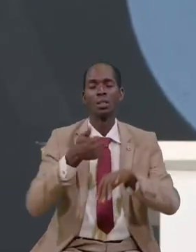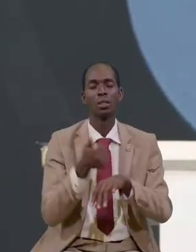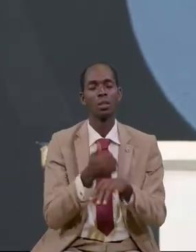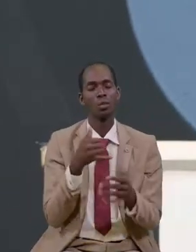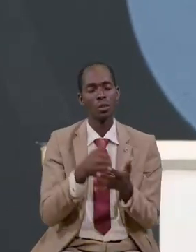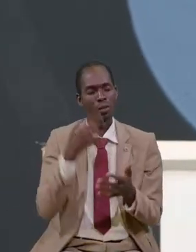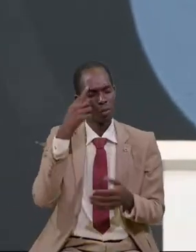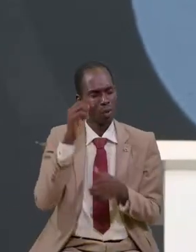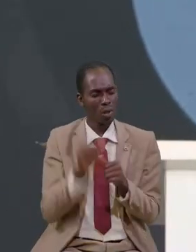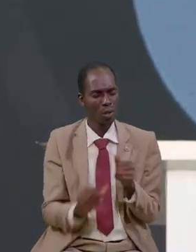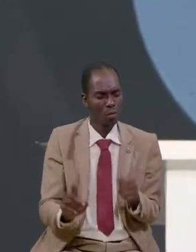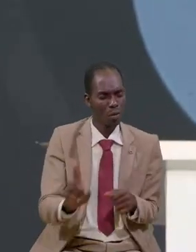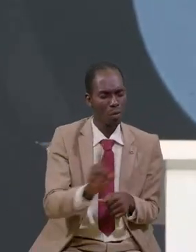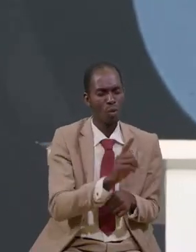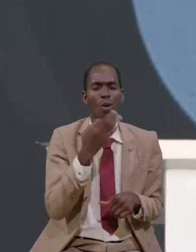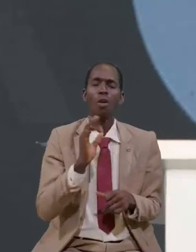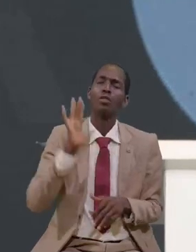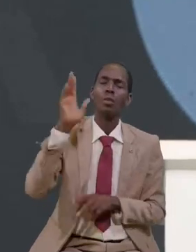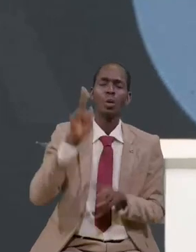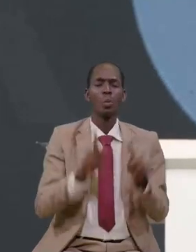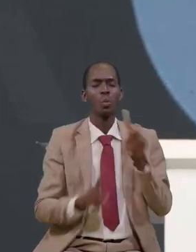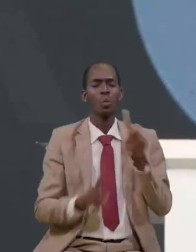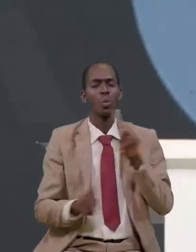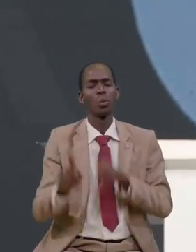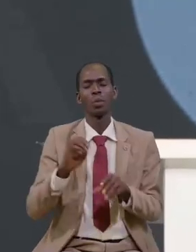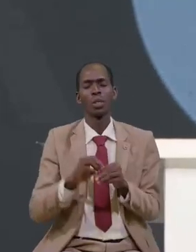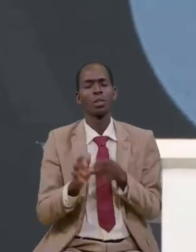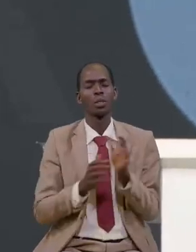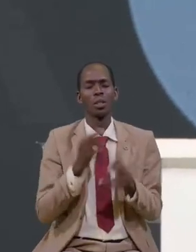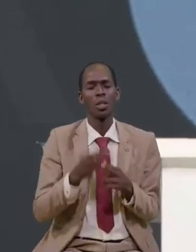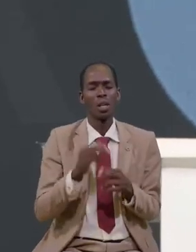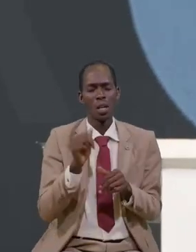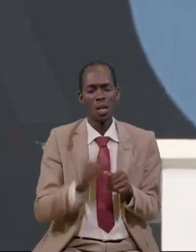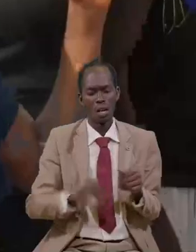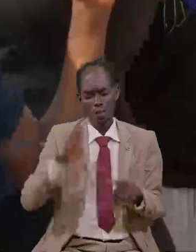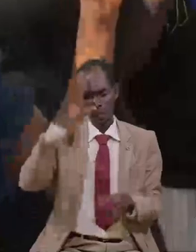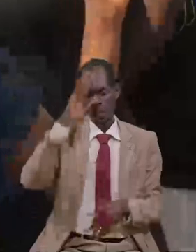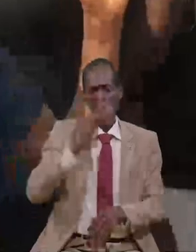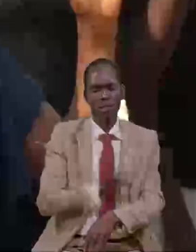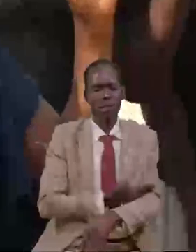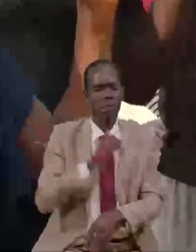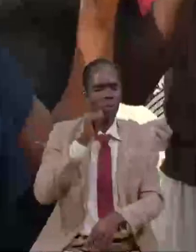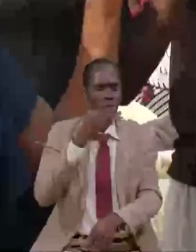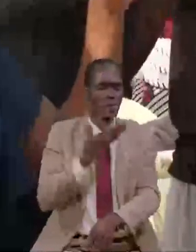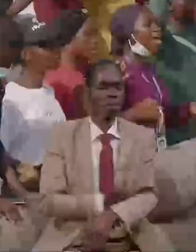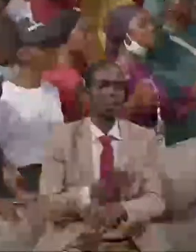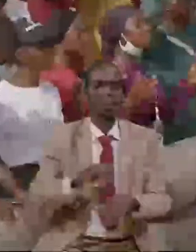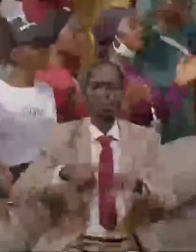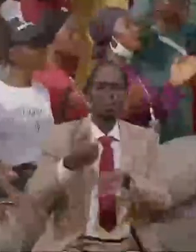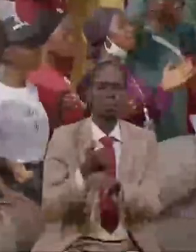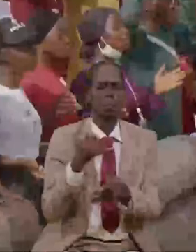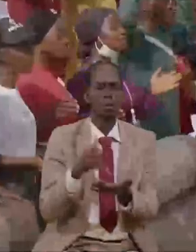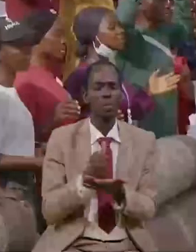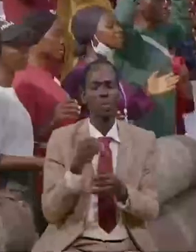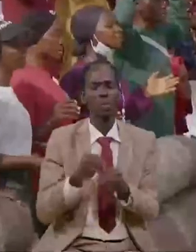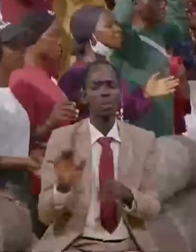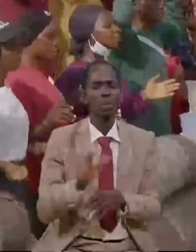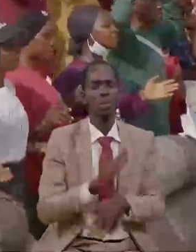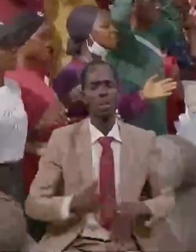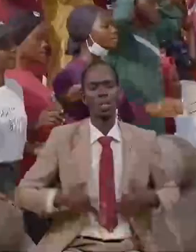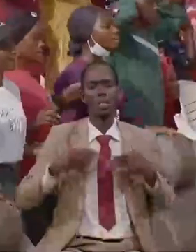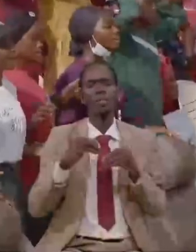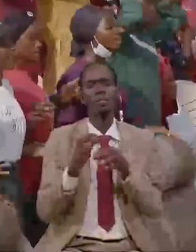pour chacun de tes enfants, chaque fille, chaque fils, confirmation dans ta vie.